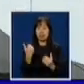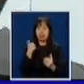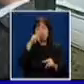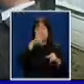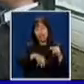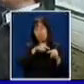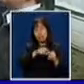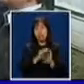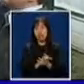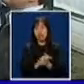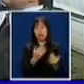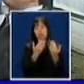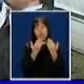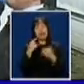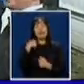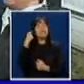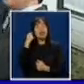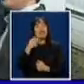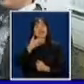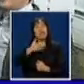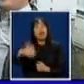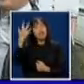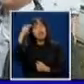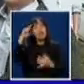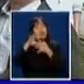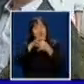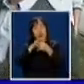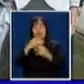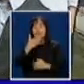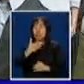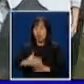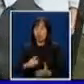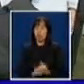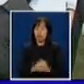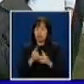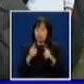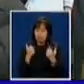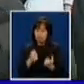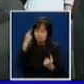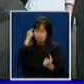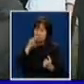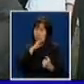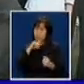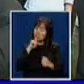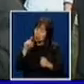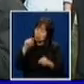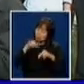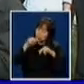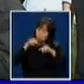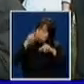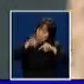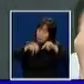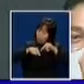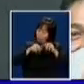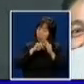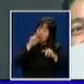ชื่อนายกเป็นอย่างนี้มาตลอด ครับแหมแล้วก็ราคาไข่เนี่ยจะว่าไปแล้วก็เป็นตัวพิสูจน์ฝีมือรัฐบาลด้วยนะครับท่